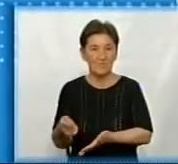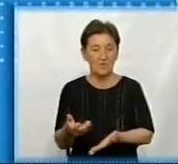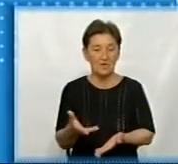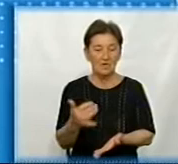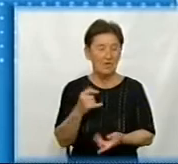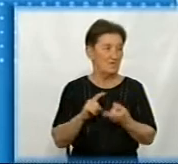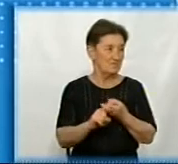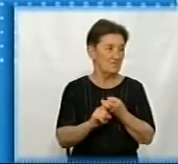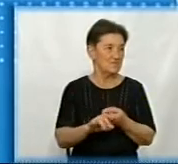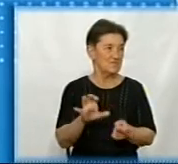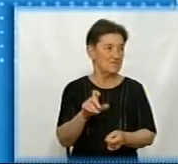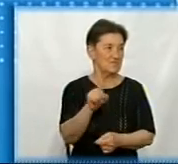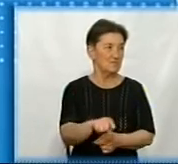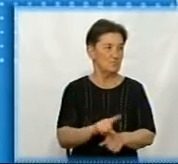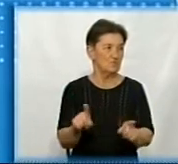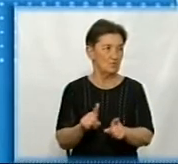в зв'язку з тим, що